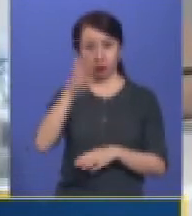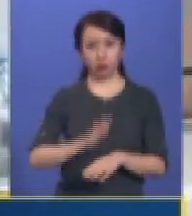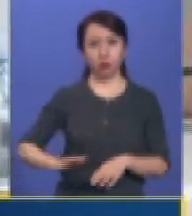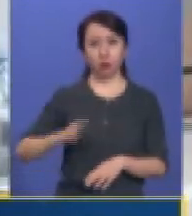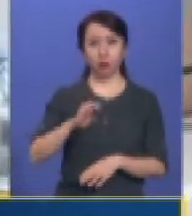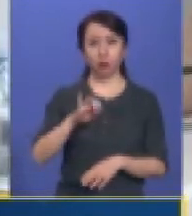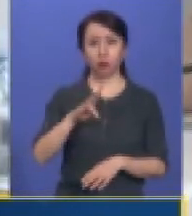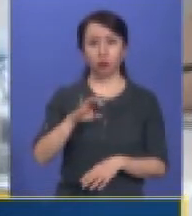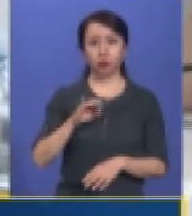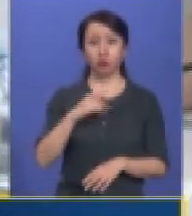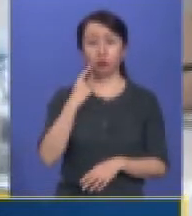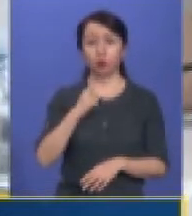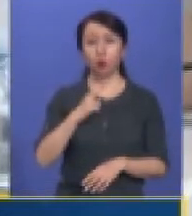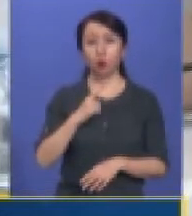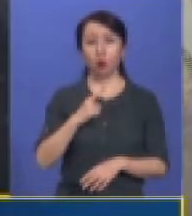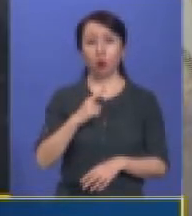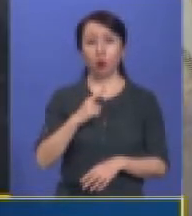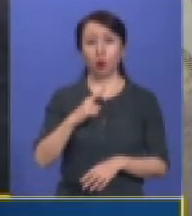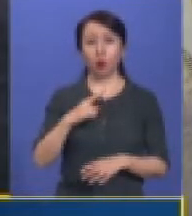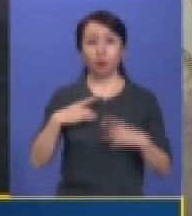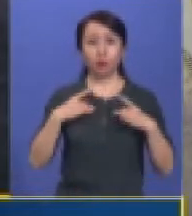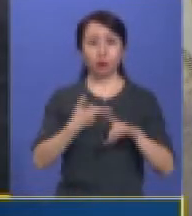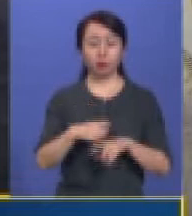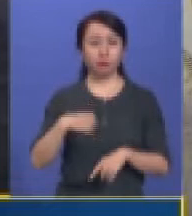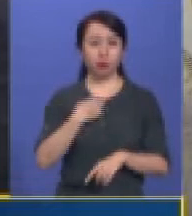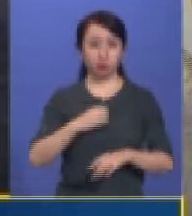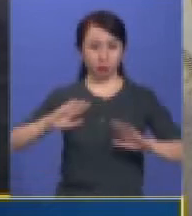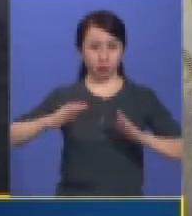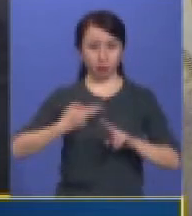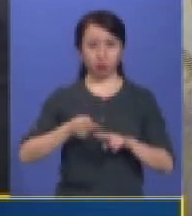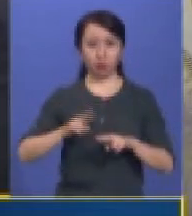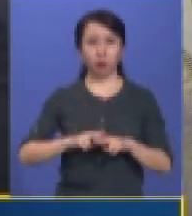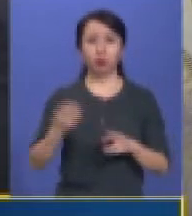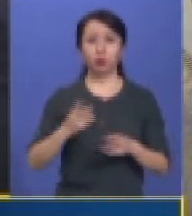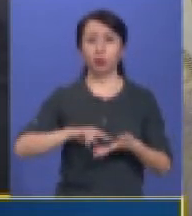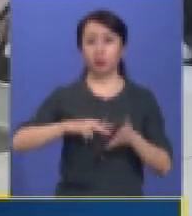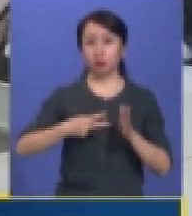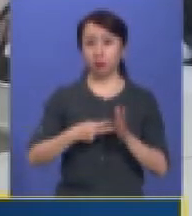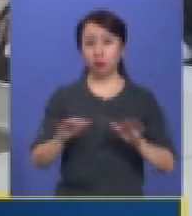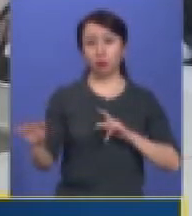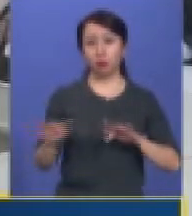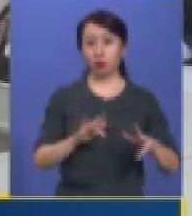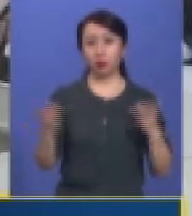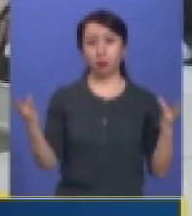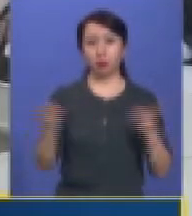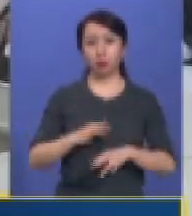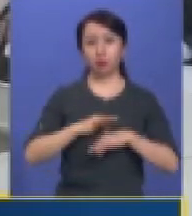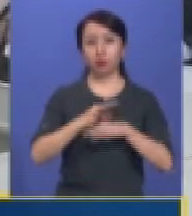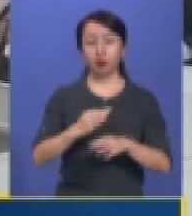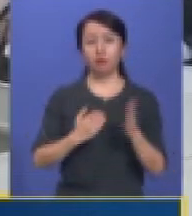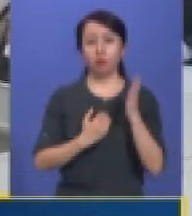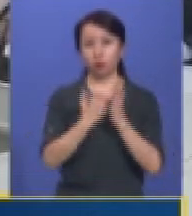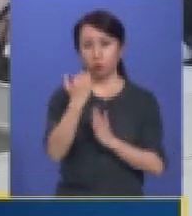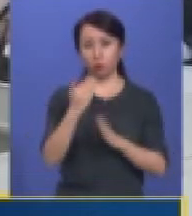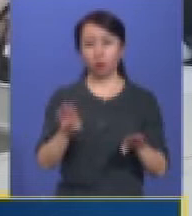Казахстан Кырымбек Кушербаев отметил, что юбилей – это знаменательное событие, поэтому предстоящие запланированные мероприятия необходимо проводить